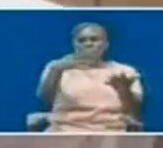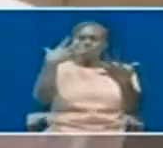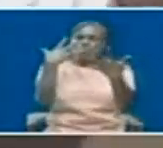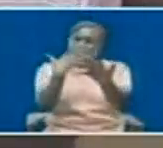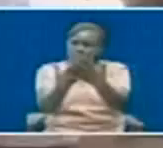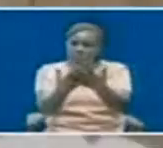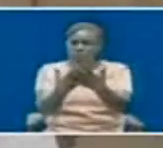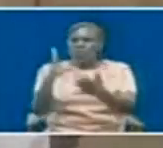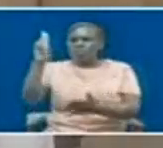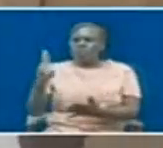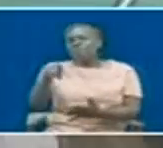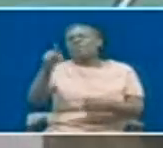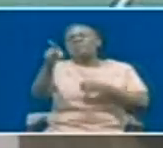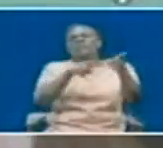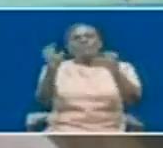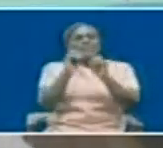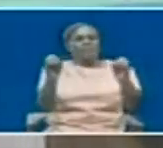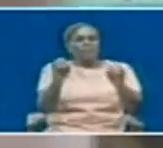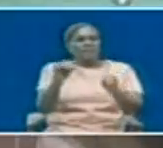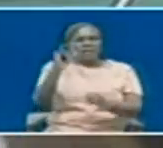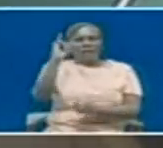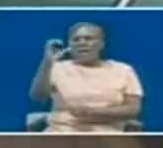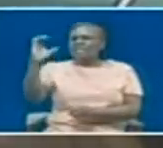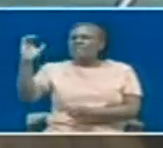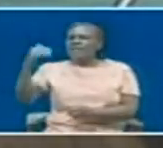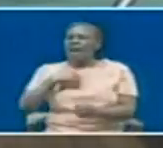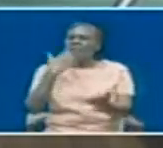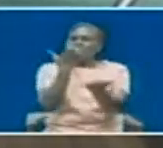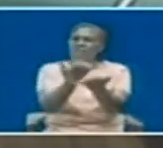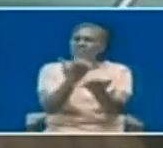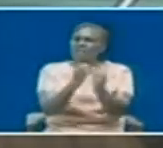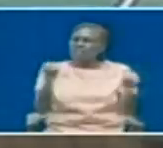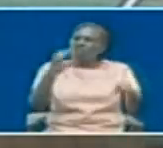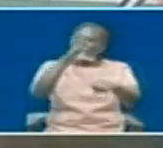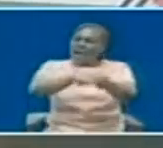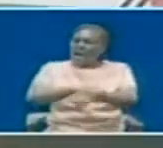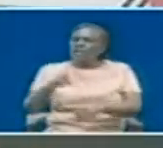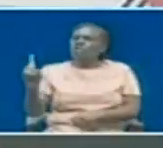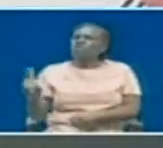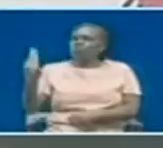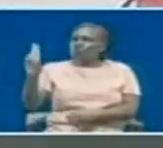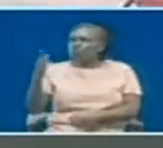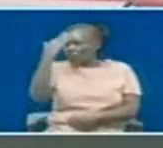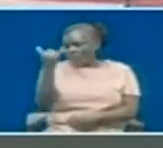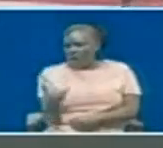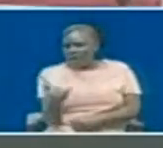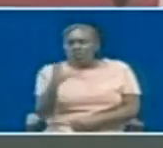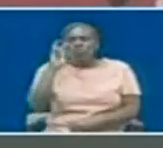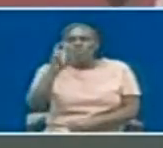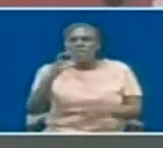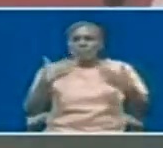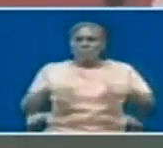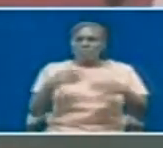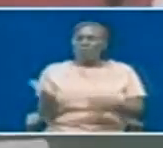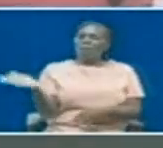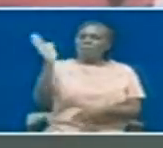rais wetu huko na asiende. ICC haina evidence. Kwa nini utuchukue rais wetu aingie kwa ndege akaone tu watu